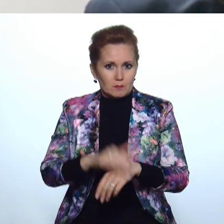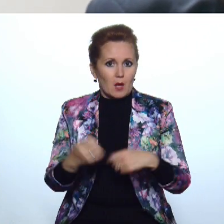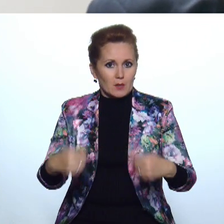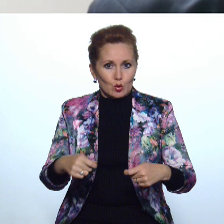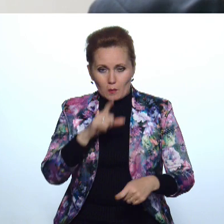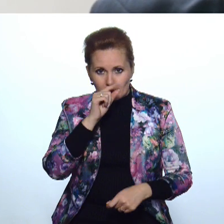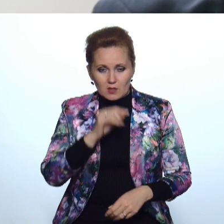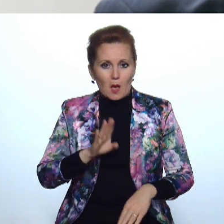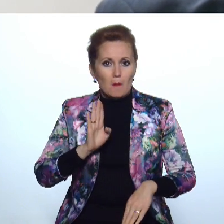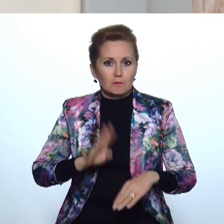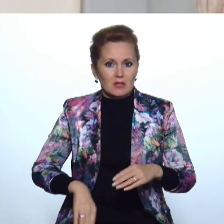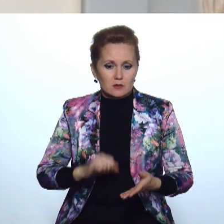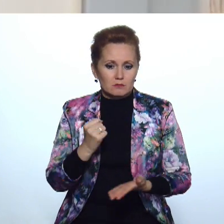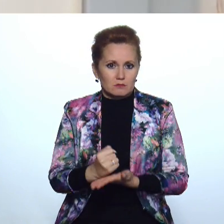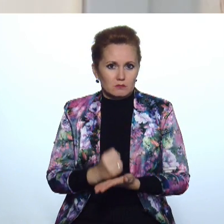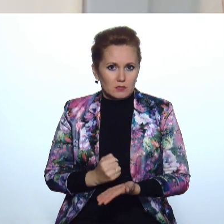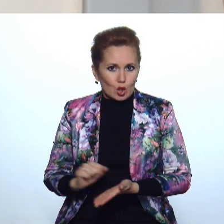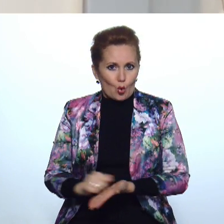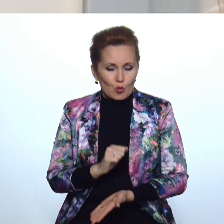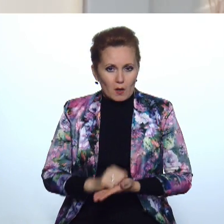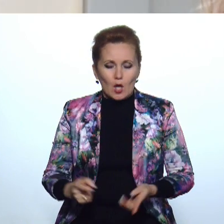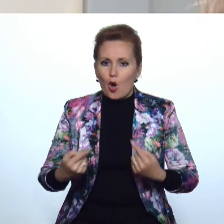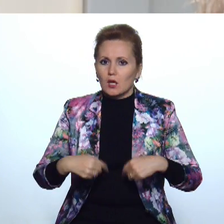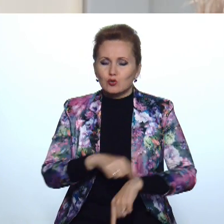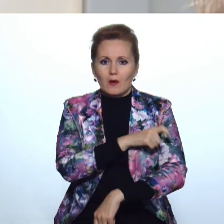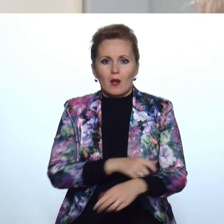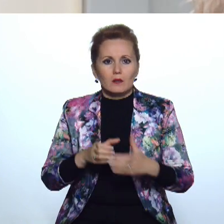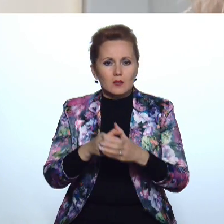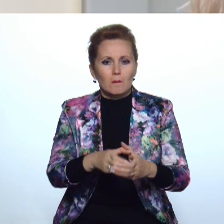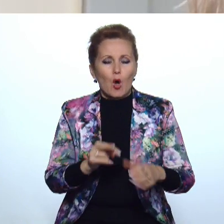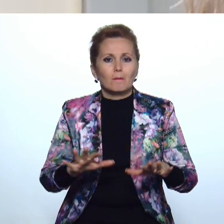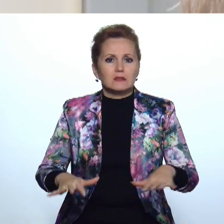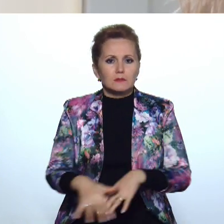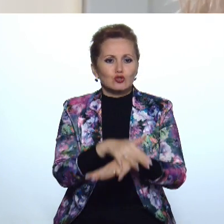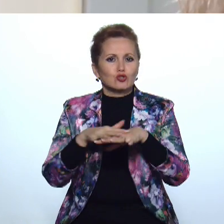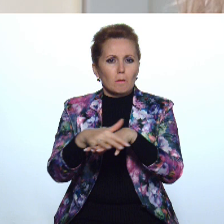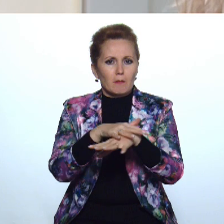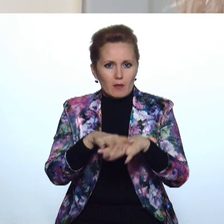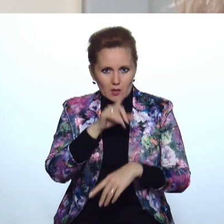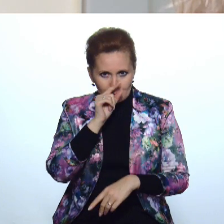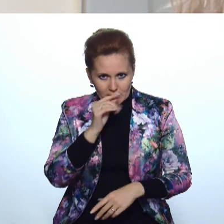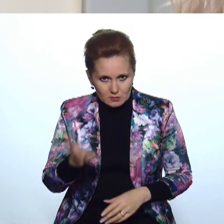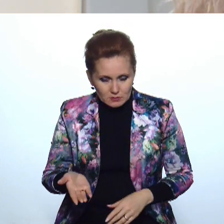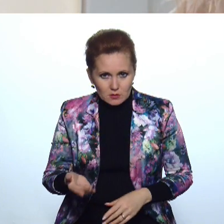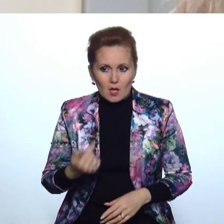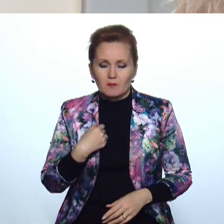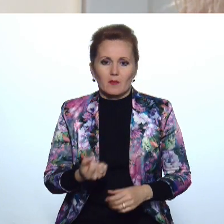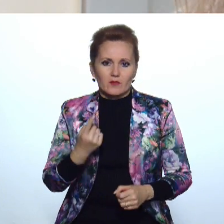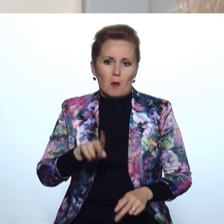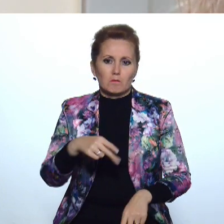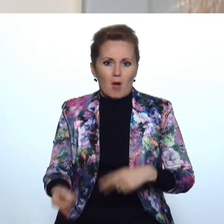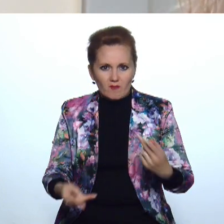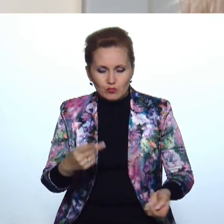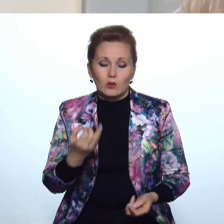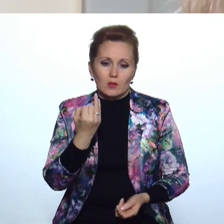птицы без ветеринарно-сопроводительных документов. Организованы рейды по местам скопления птицы. То есть мы выявляем павших